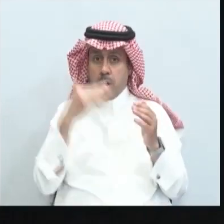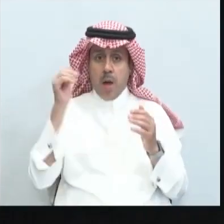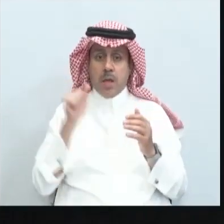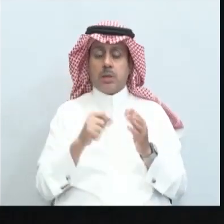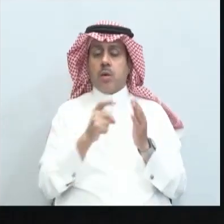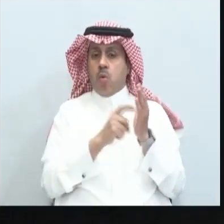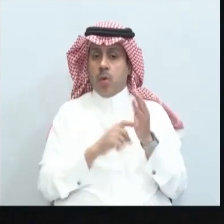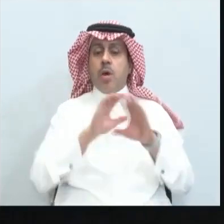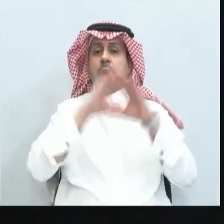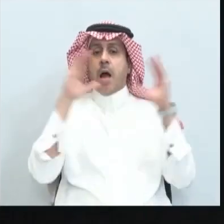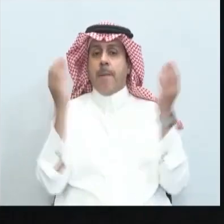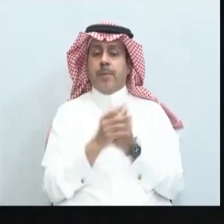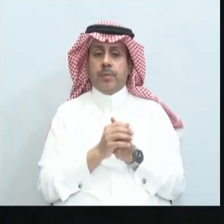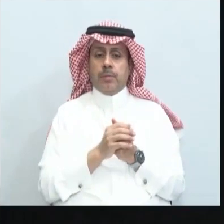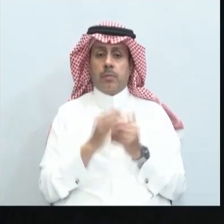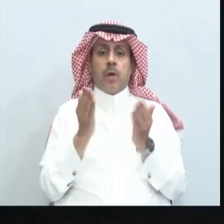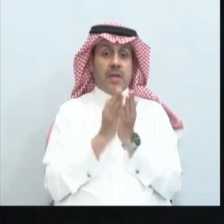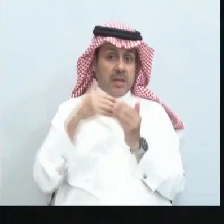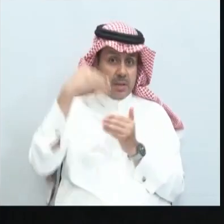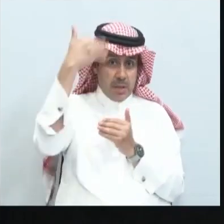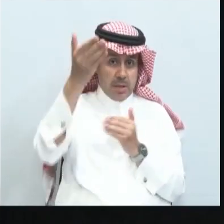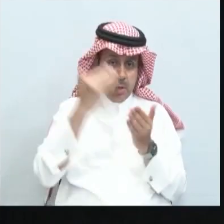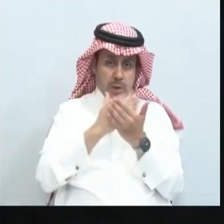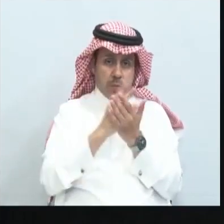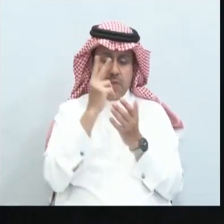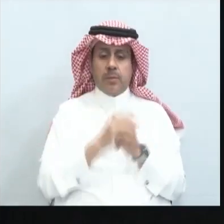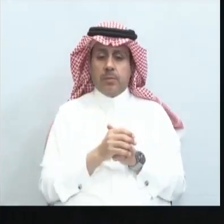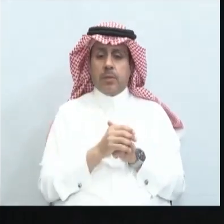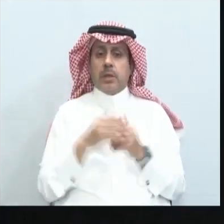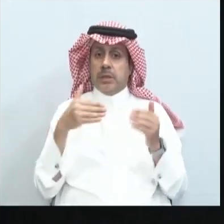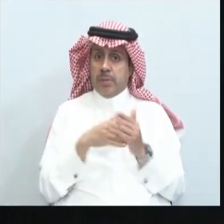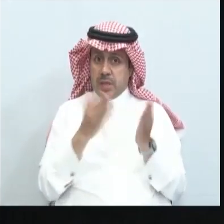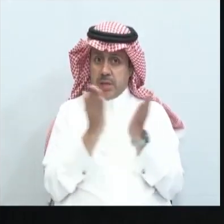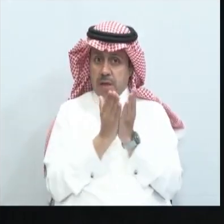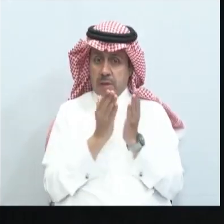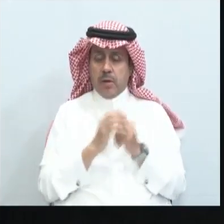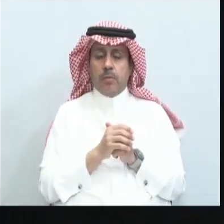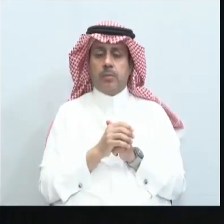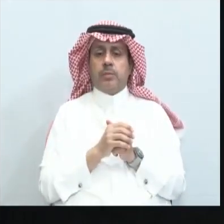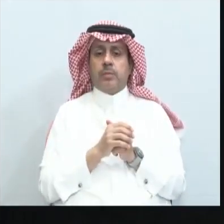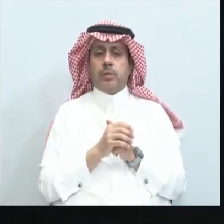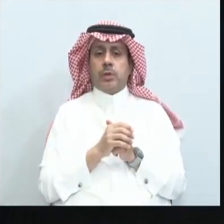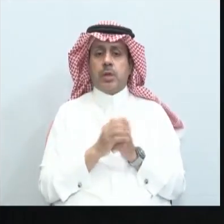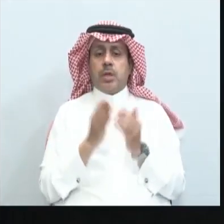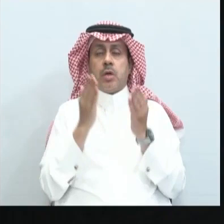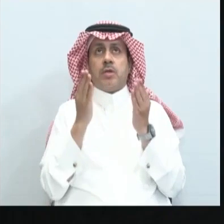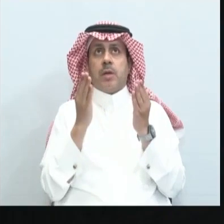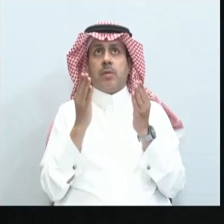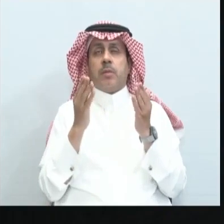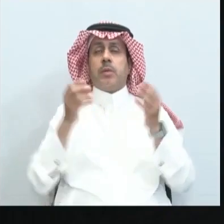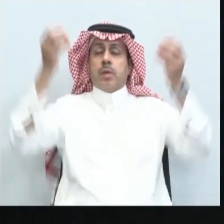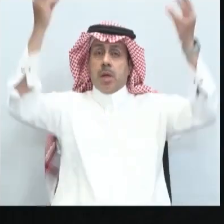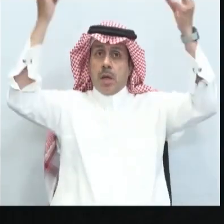العام وما تبقى من الدرس سنتناول في الدرس القادم وبذلك نكون انتهينا من درسنا في هذا اليوم نسال الله عز وجل